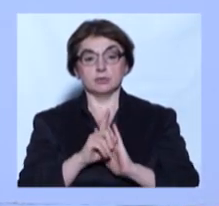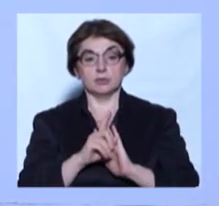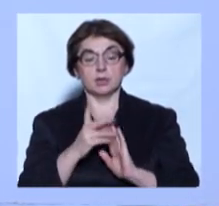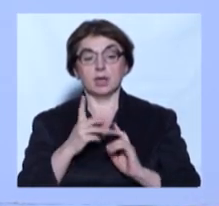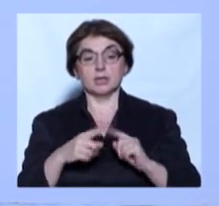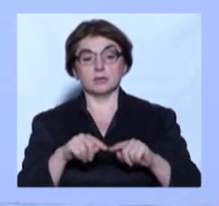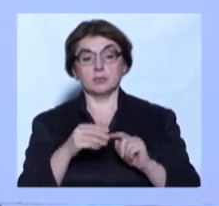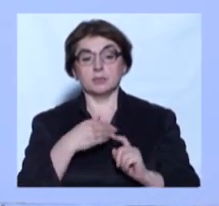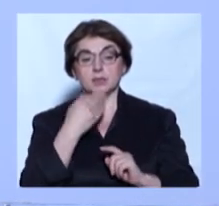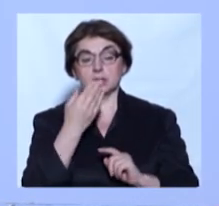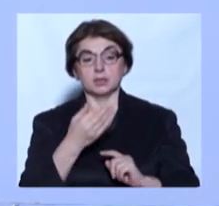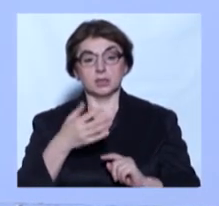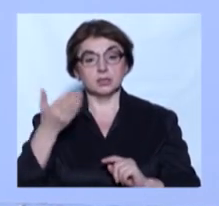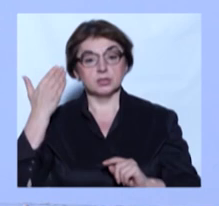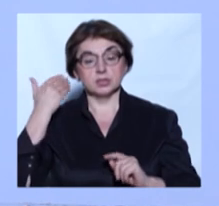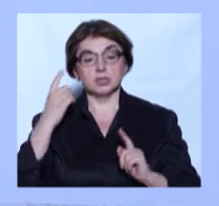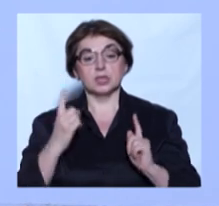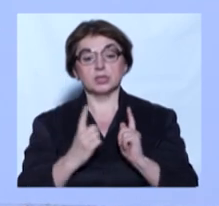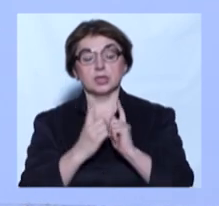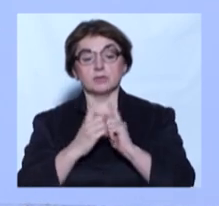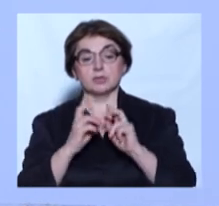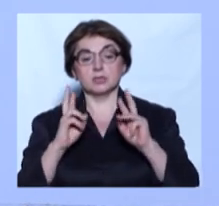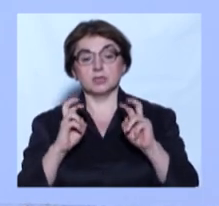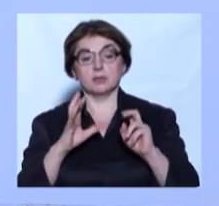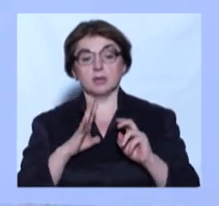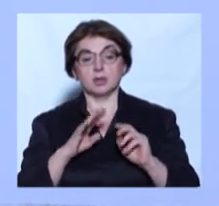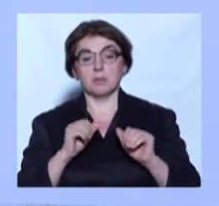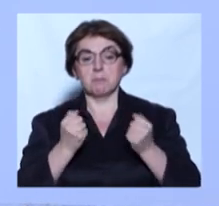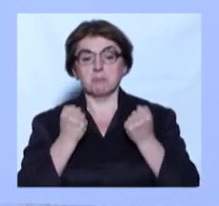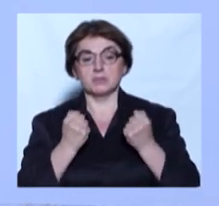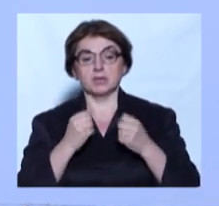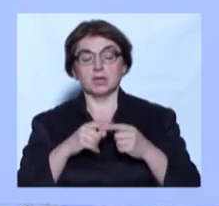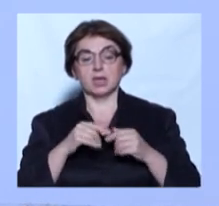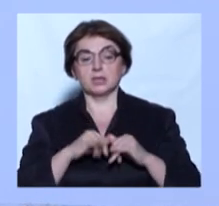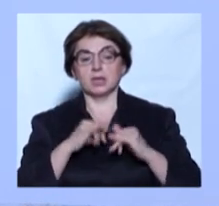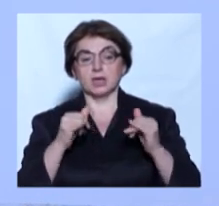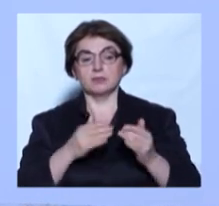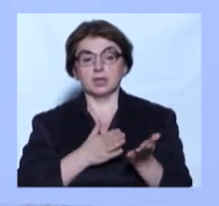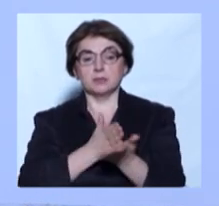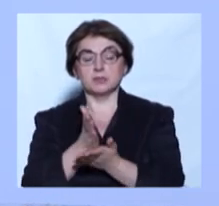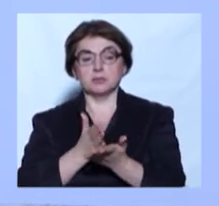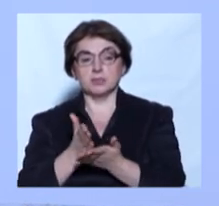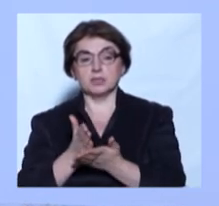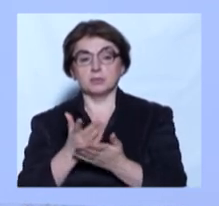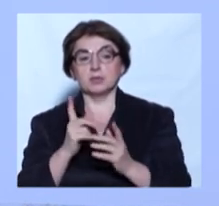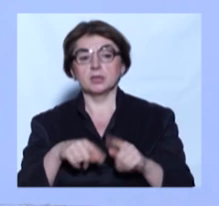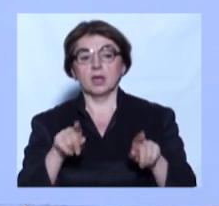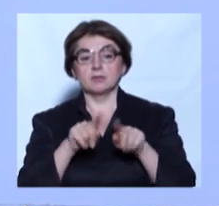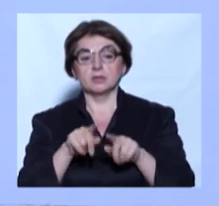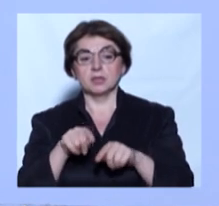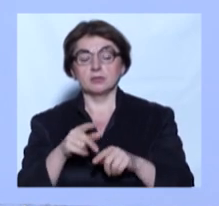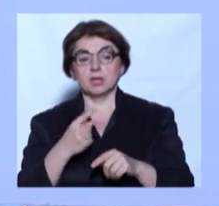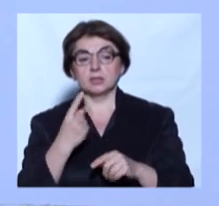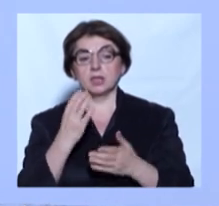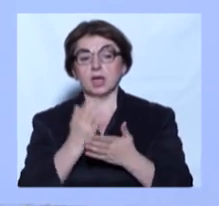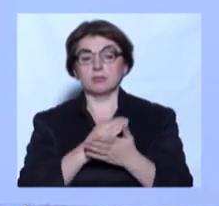მსურს, რომ შეგახსენოთ ჩვენი წინა შეხვედრის თემა, ეს გახლდათ მდგრადი განვითარების მიზნები, თუმცა თავისთავად ერთ გაკვეთილში